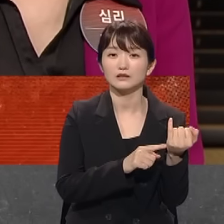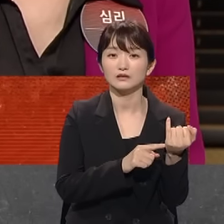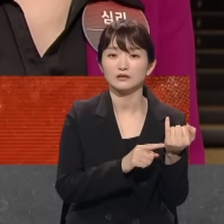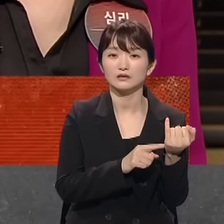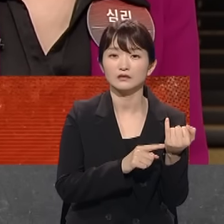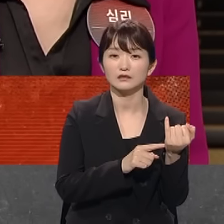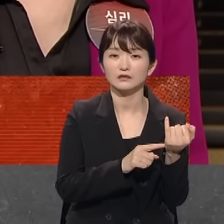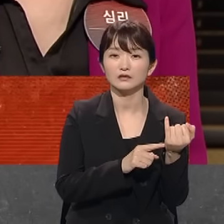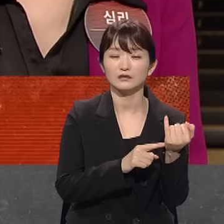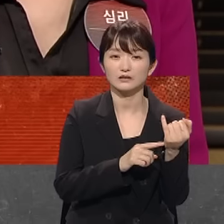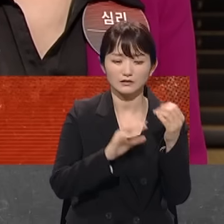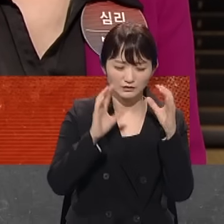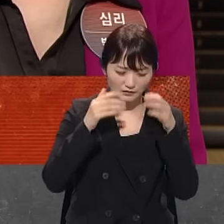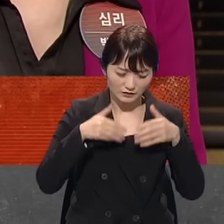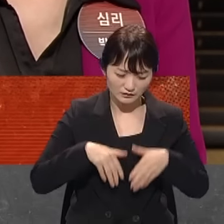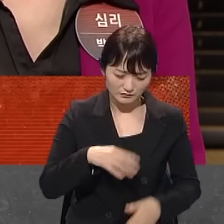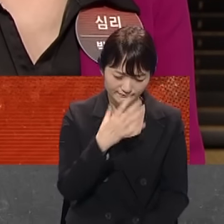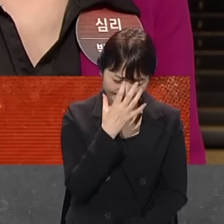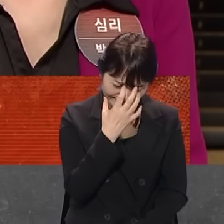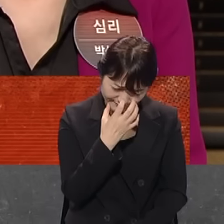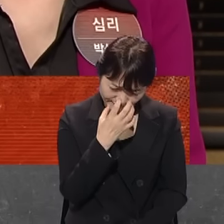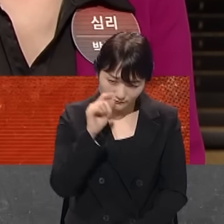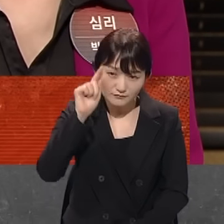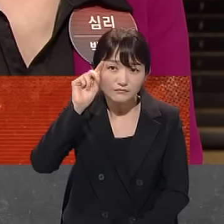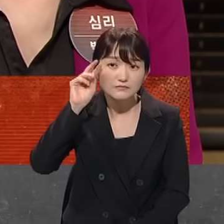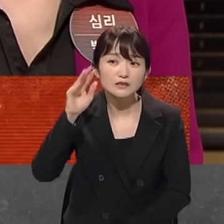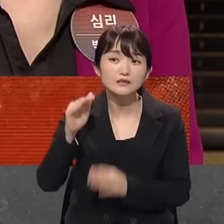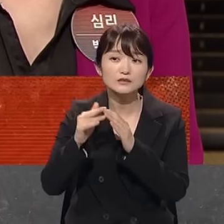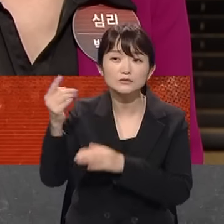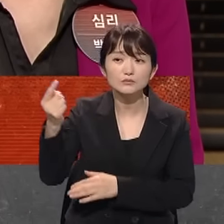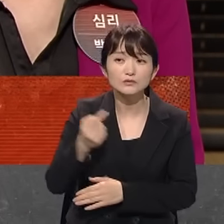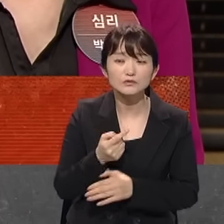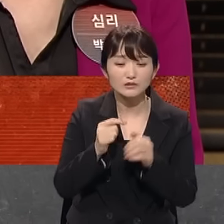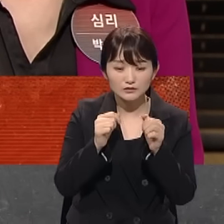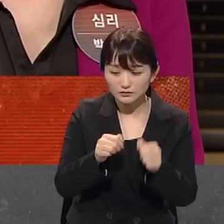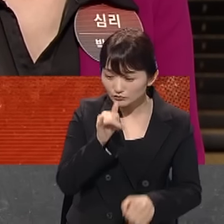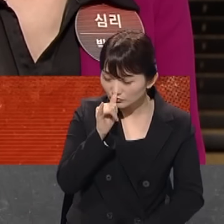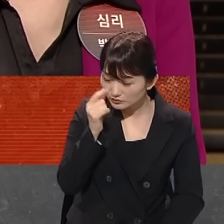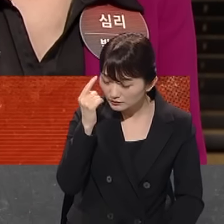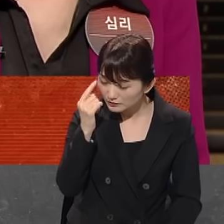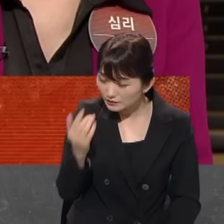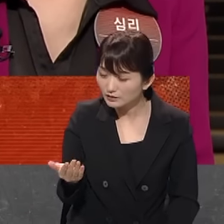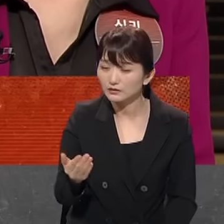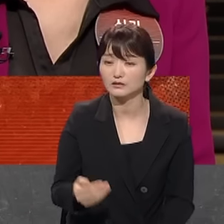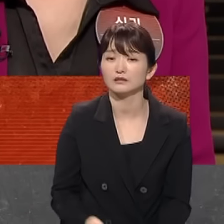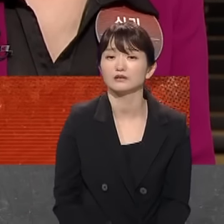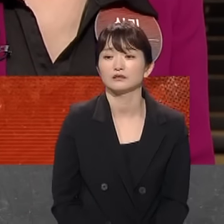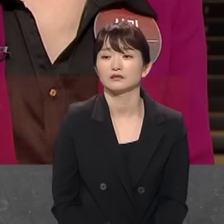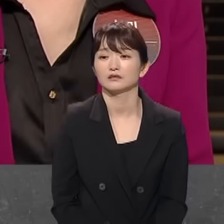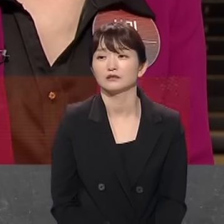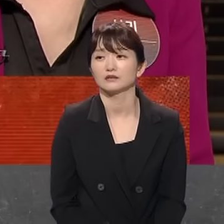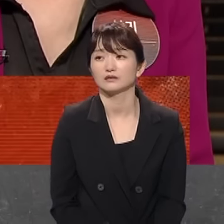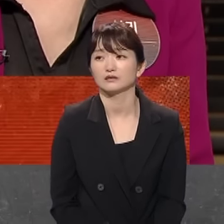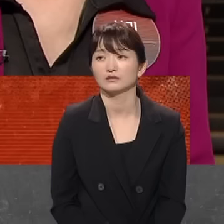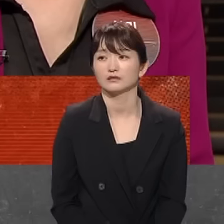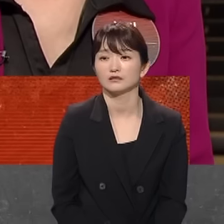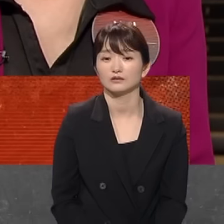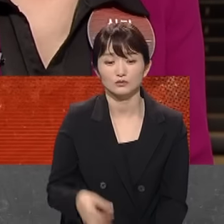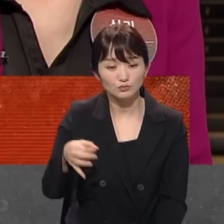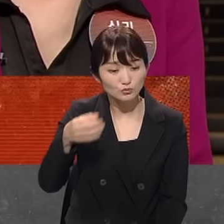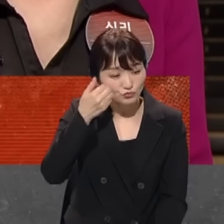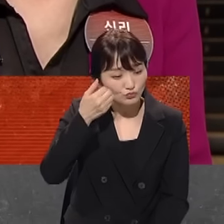심각하게 와서 내가 너무 우울해서 그러니까 며칠만이라도 좀 집에서 있어줄 수 없냐 같이 줄 수 없냐 그러겠더니 그럼 돈은 누가